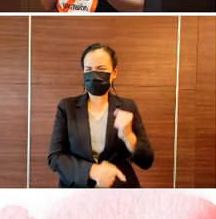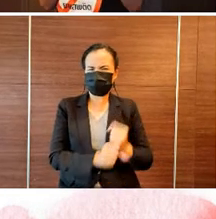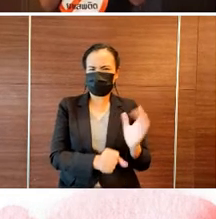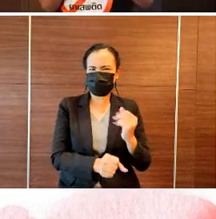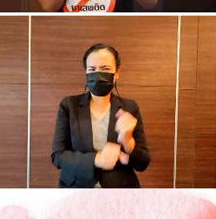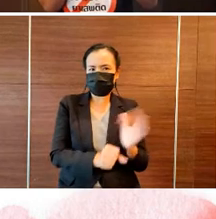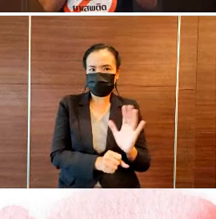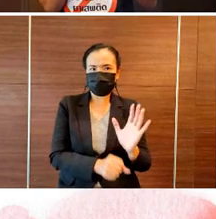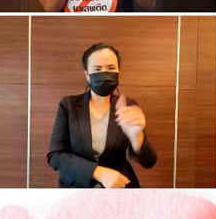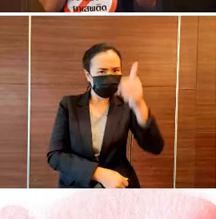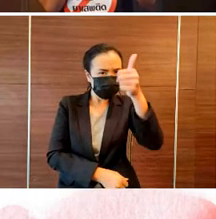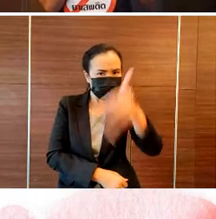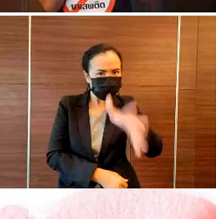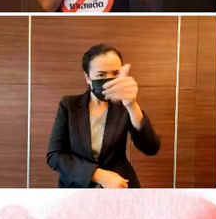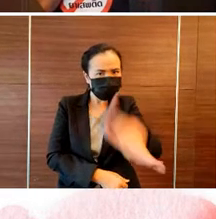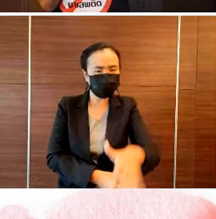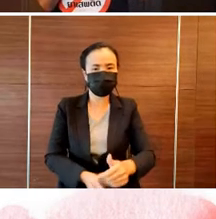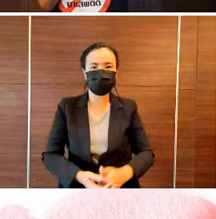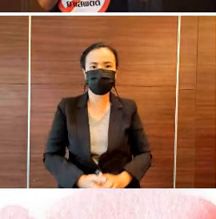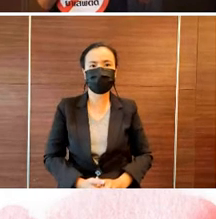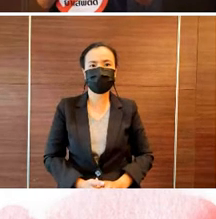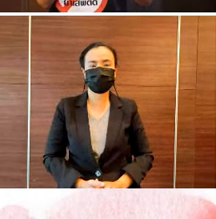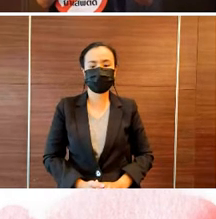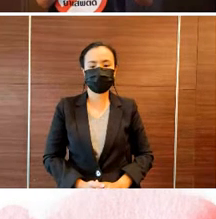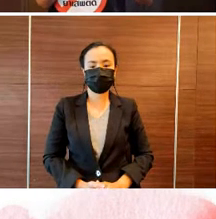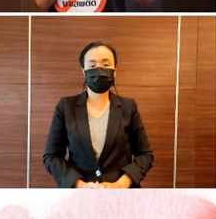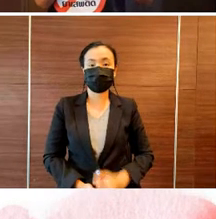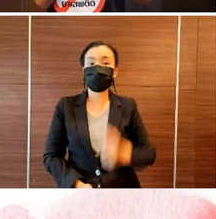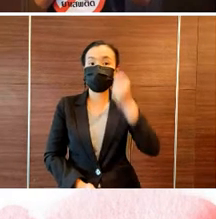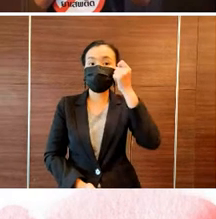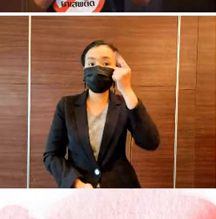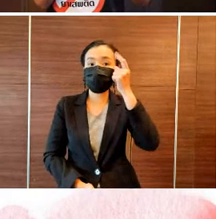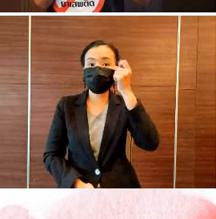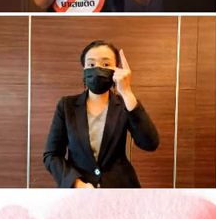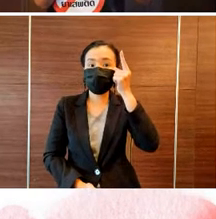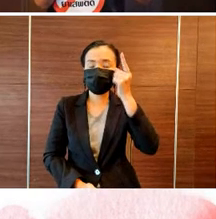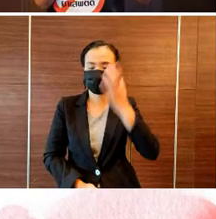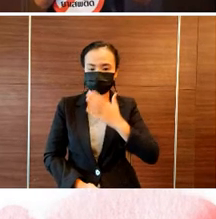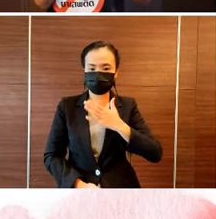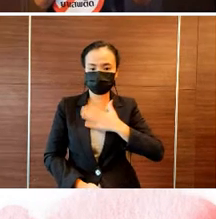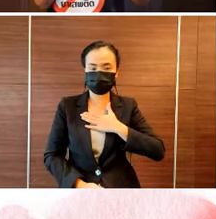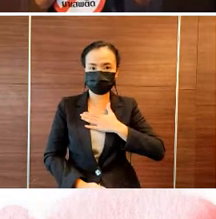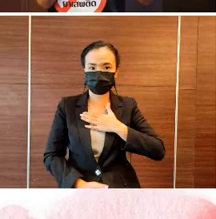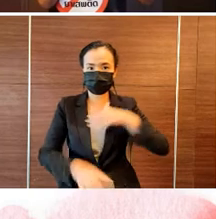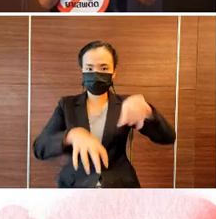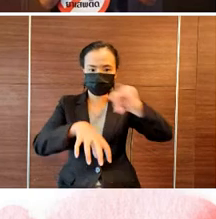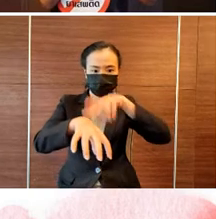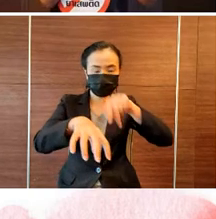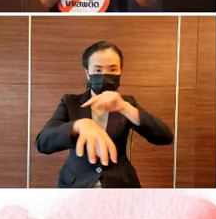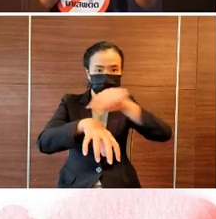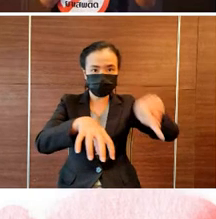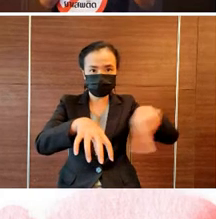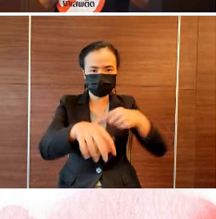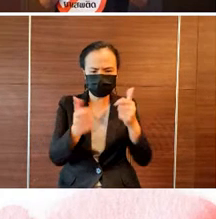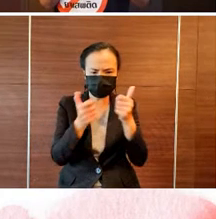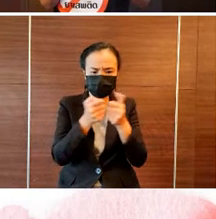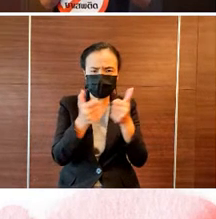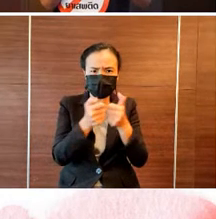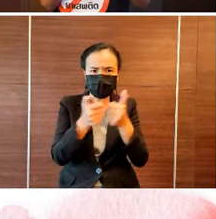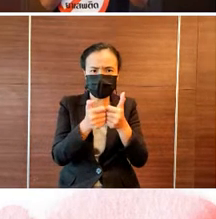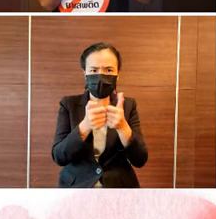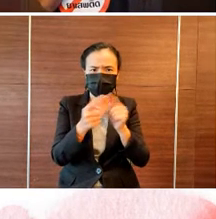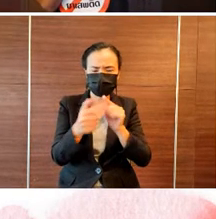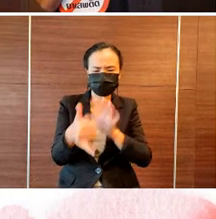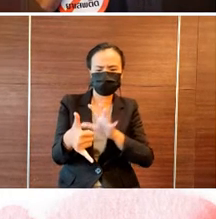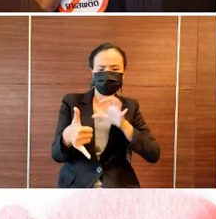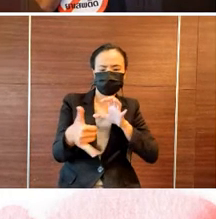แบบนี้นะคะไม่ได้เลยนะคะเข้าใจบริบทนะคะถ้าเราไม่มองบริบทแวดล้อมเราอาจจะเข้าใจว่าคนเล่นเกมเป็นคนหลีกหนีสังค